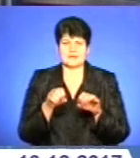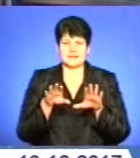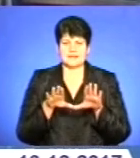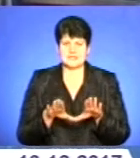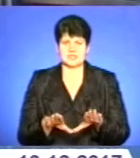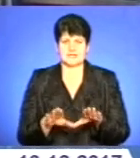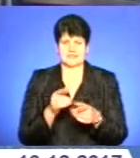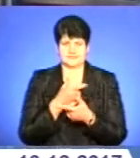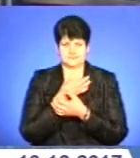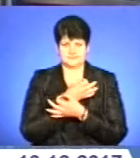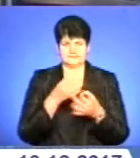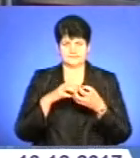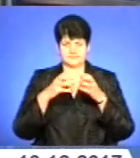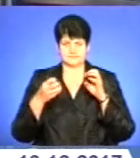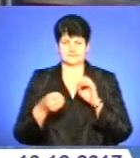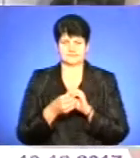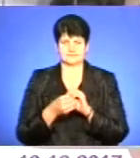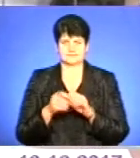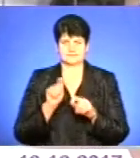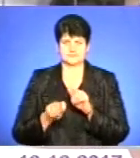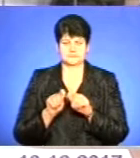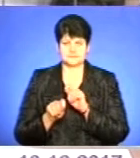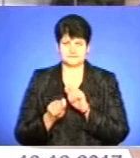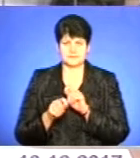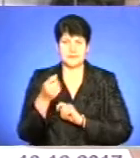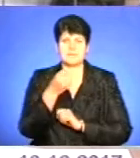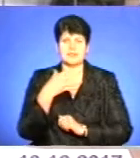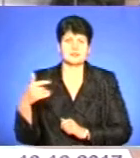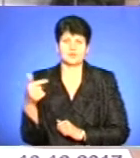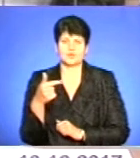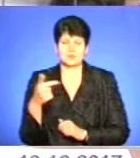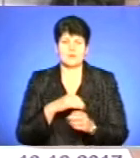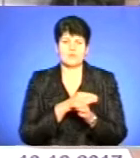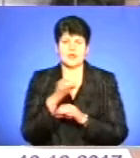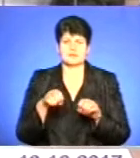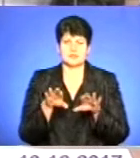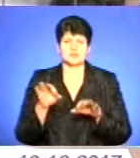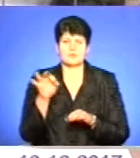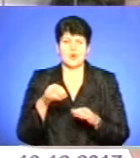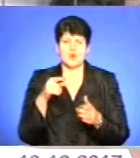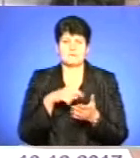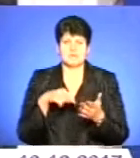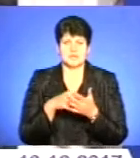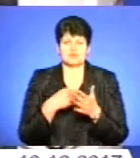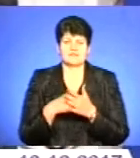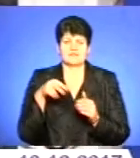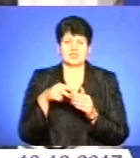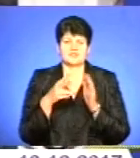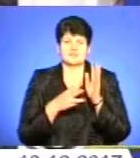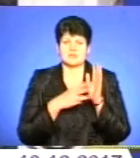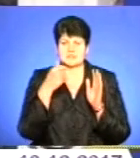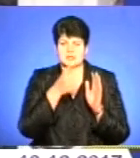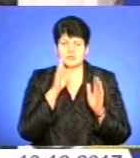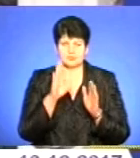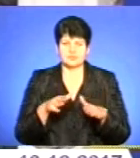і оприлюднили результати дослідження. 15 грудня проект рішення про міський бюджет на 2018 рік буде винесений